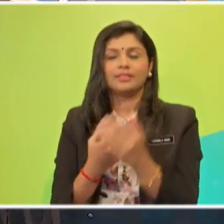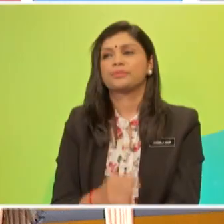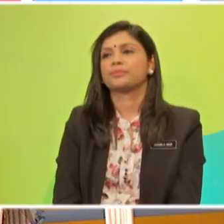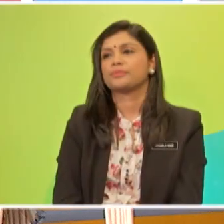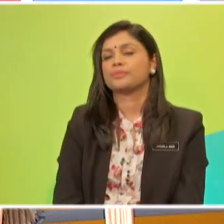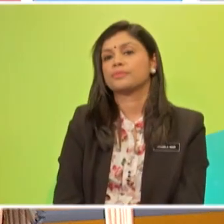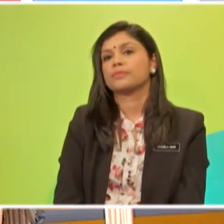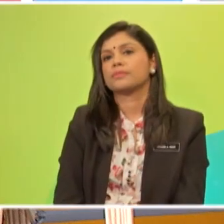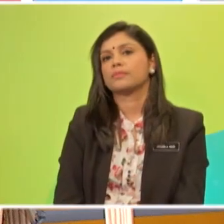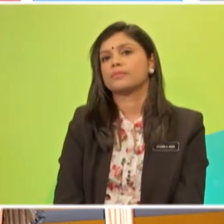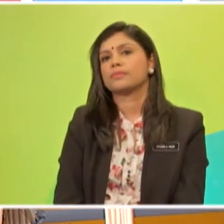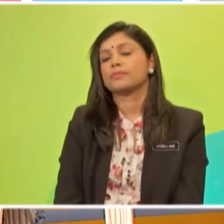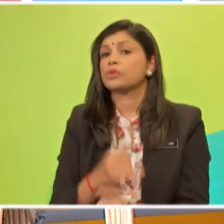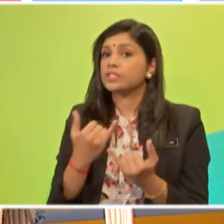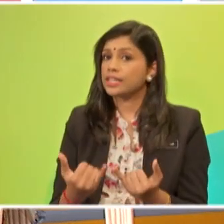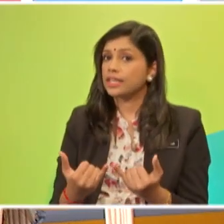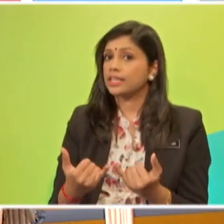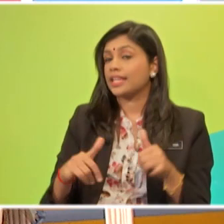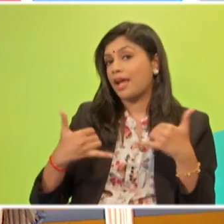rumah, kita nak main satu permainan.